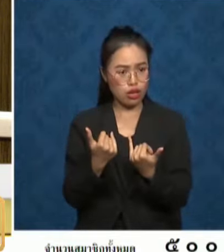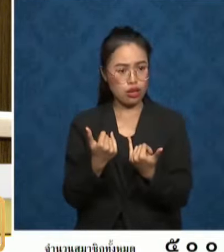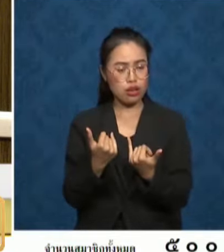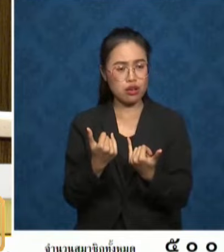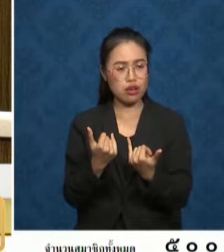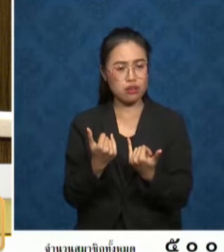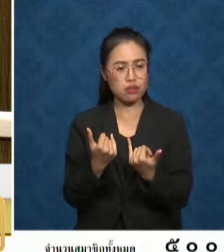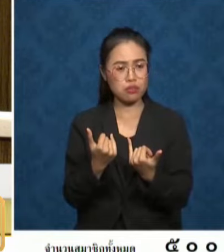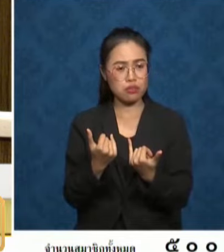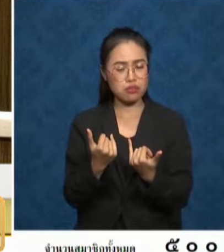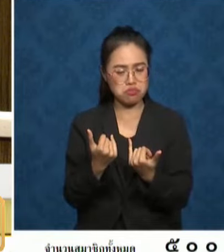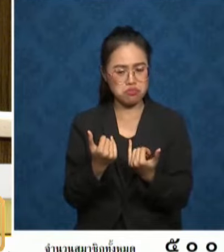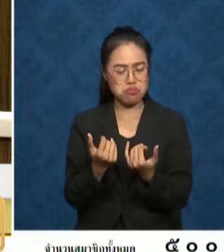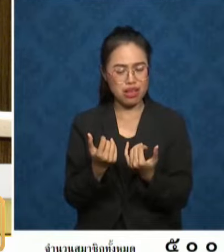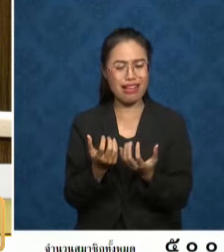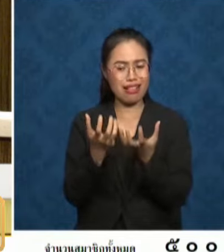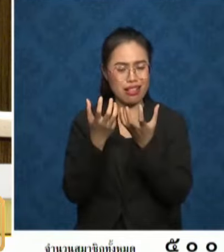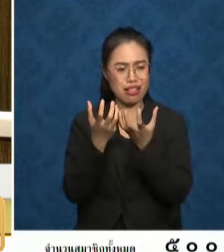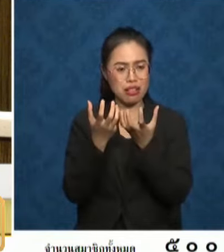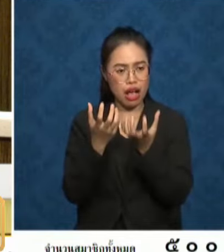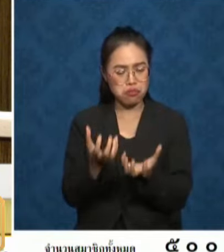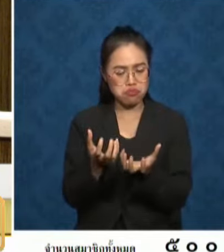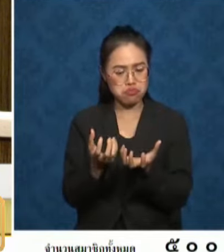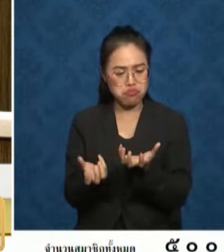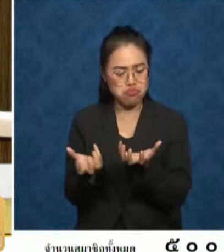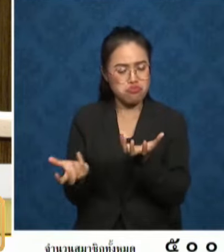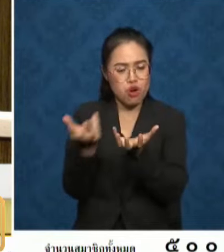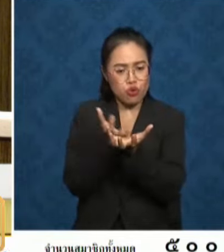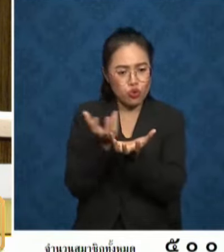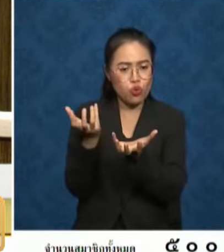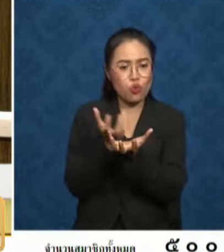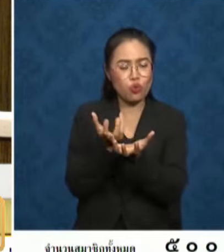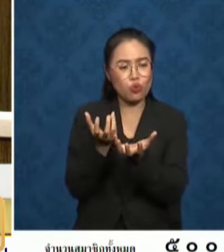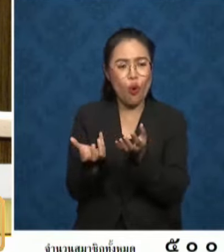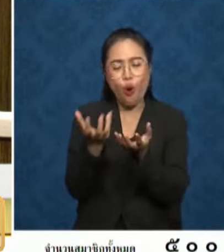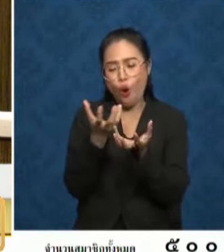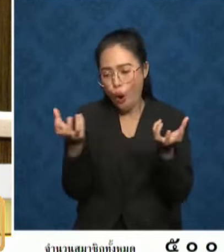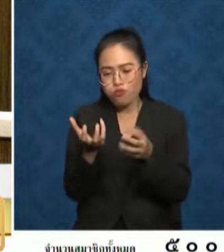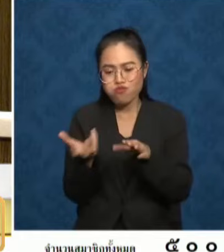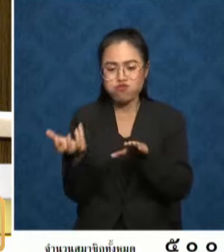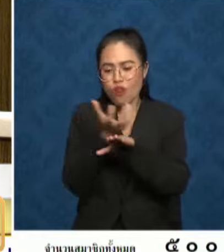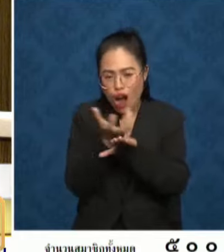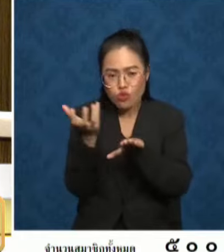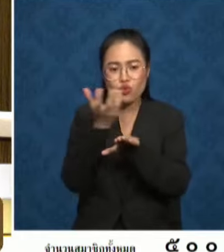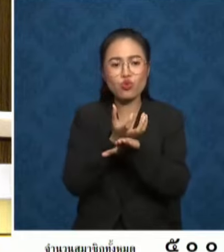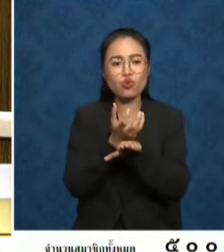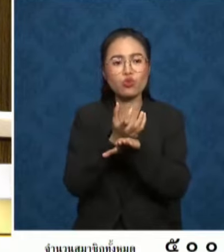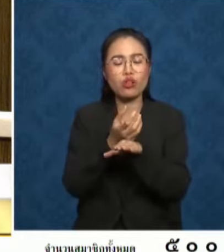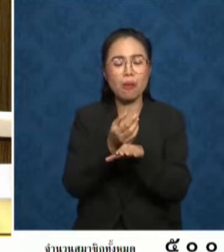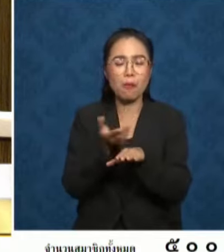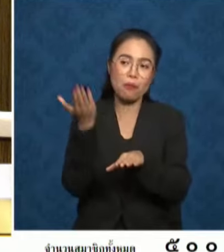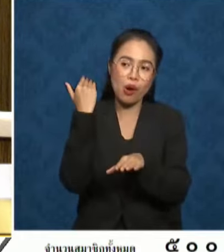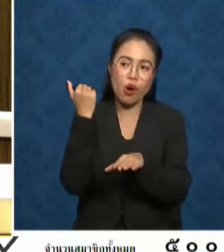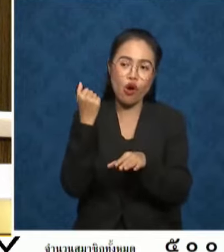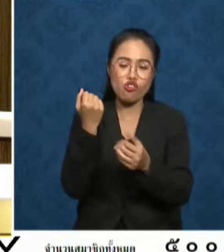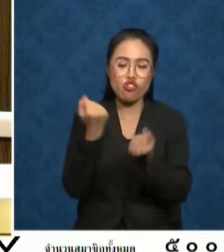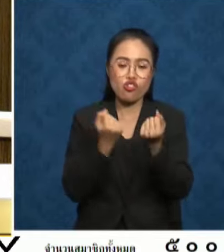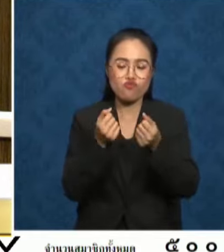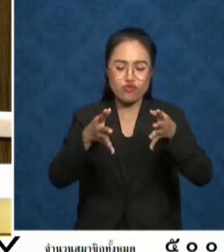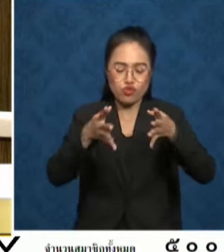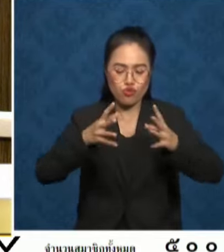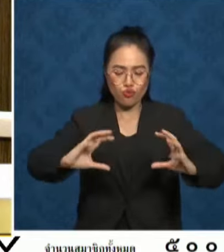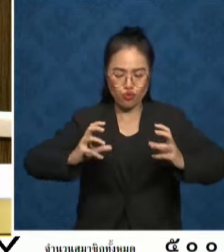กับน้ำหนักบรรทุกของรถบรรทุกในประเทศไทยในปัจจุบันซึ่งเดิมนั้นรถบรรทุก 24ล้อเนี่ย